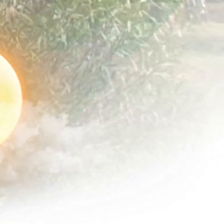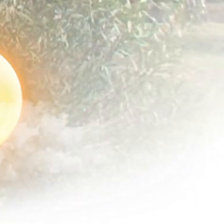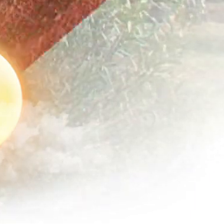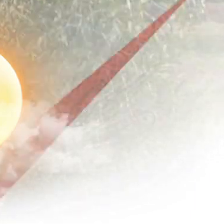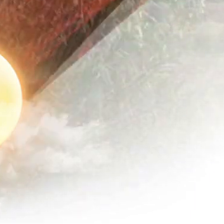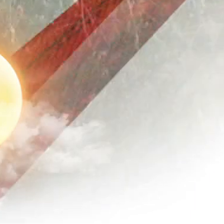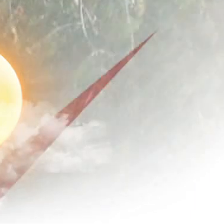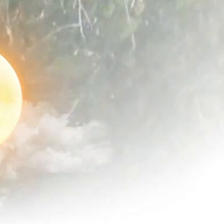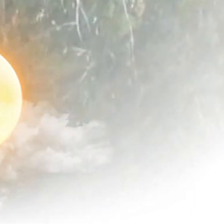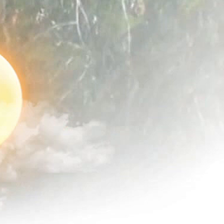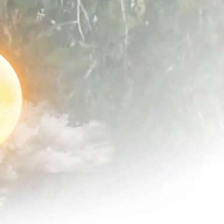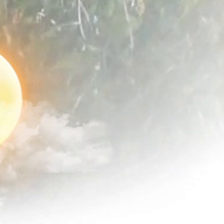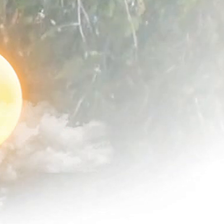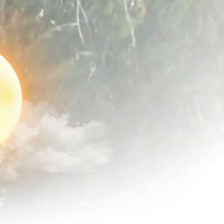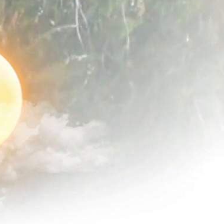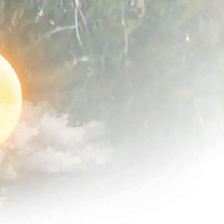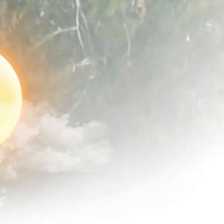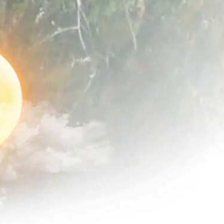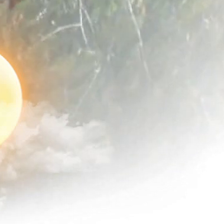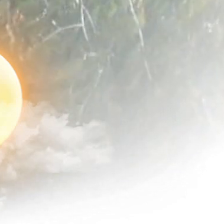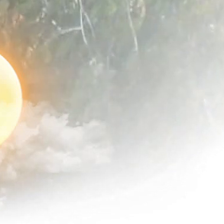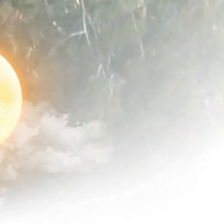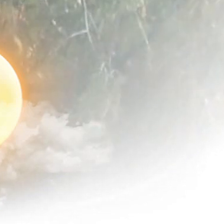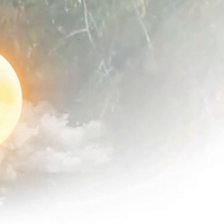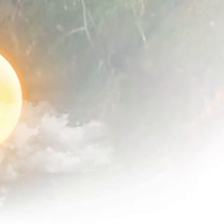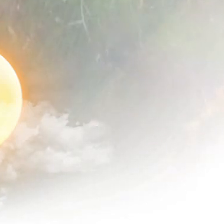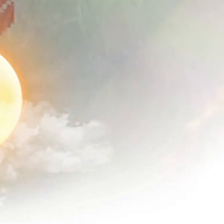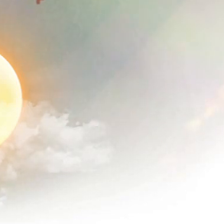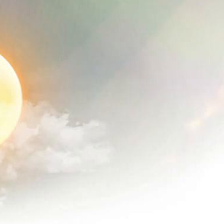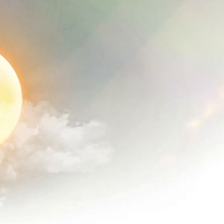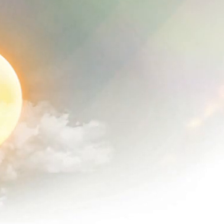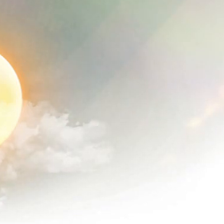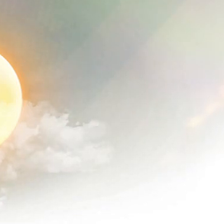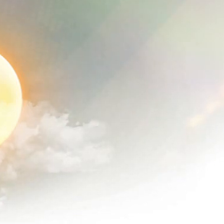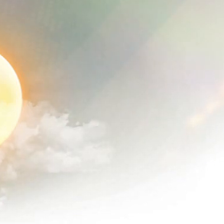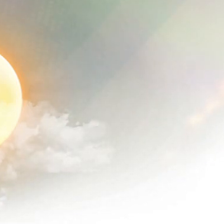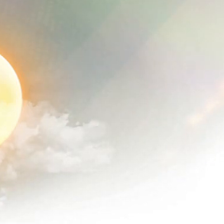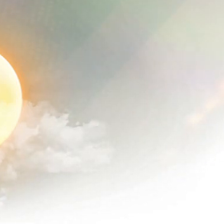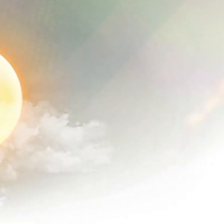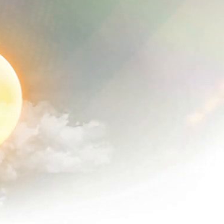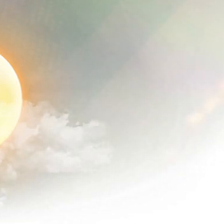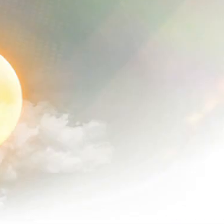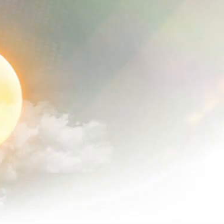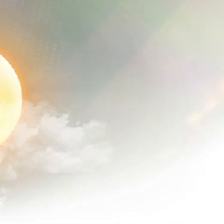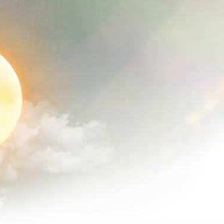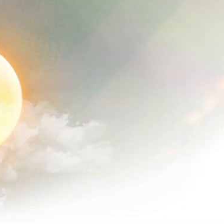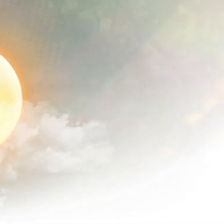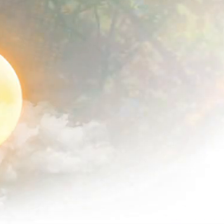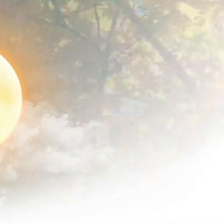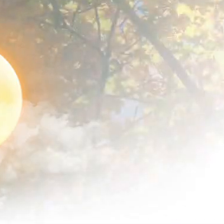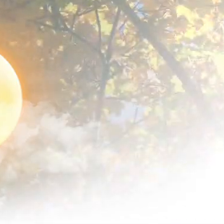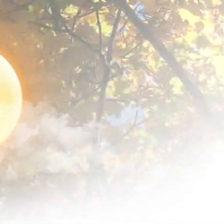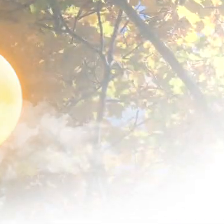8 вечарам. Воблачна, без ападкаў, вецер паўднёва-ўсходні ад 2 да 4 метраў на